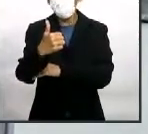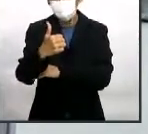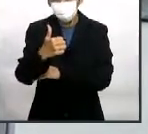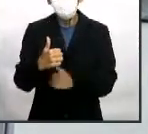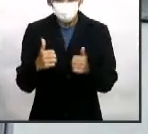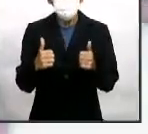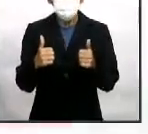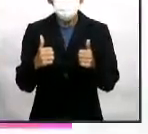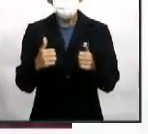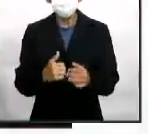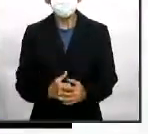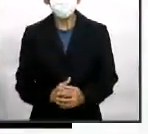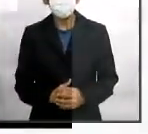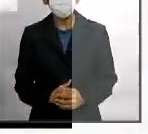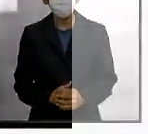ยล่ะ ครับ ครับ